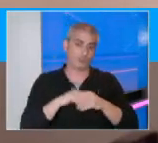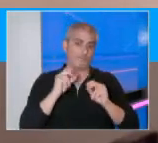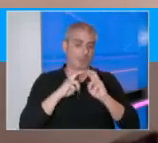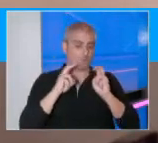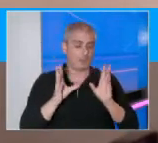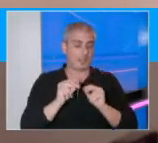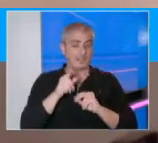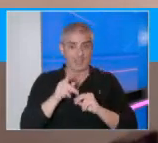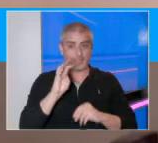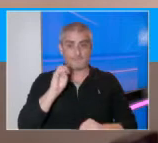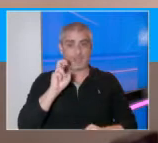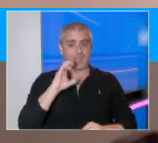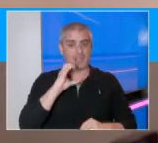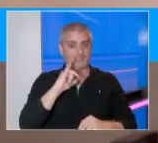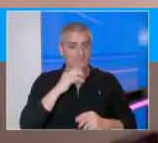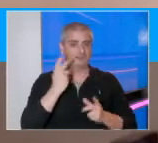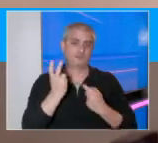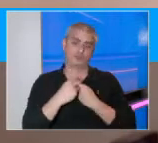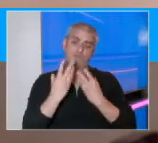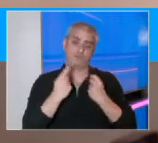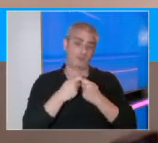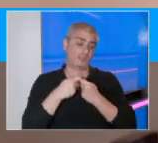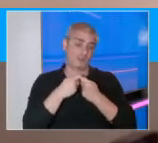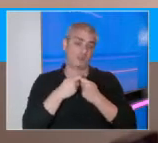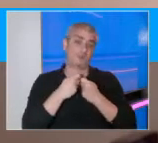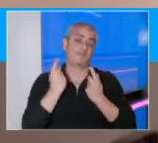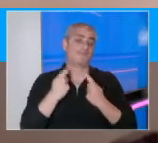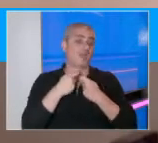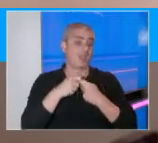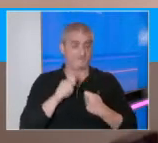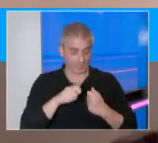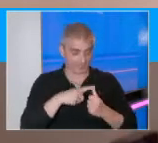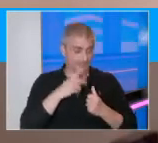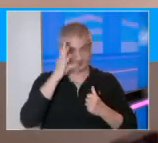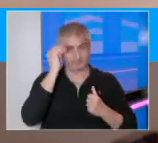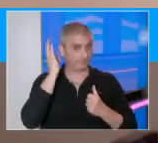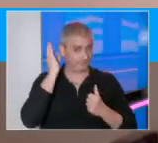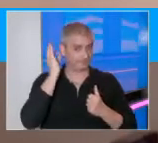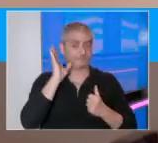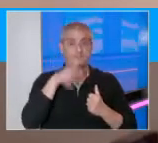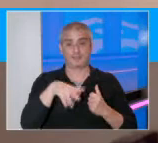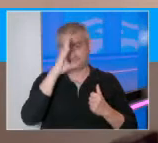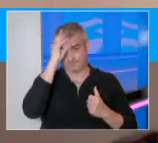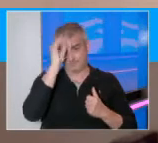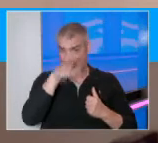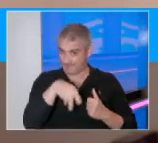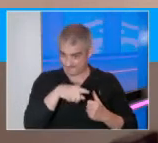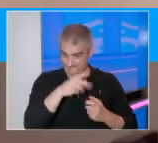ועמותת איתך מעכי, והשתתפו איתנו הרבה ארגונים וחברי כנסת וחברות כנסת, גם חברי כנסת